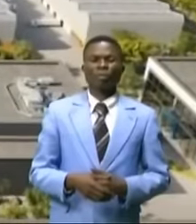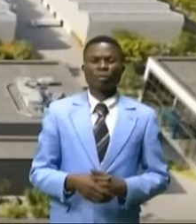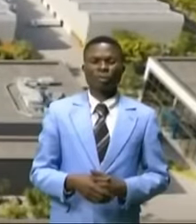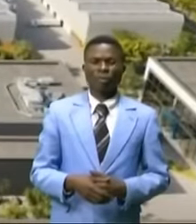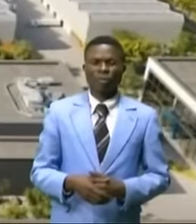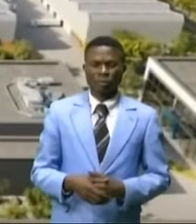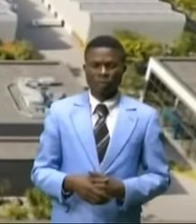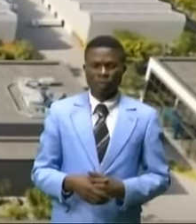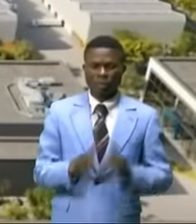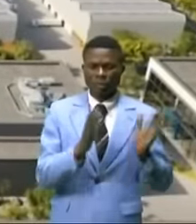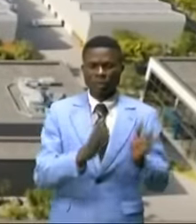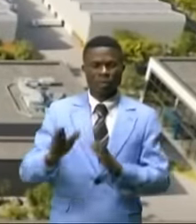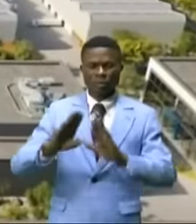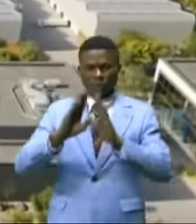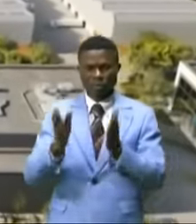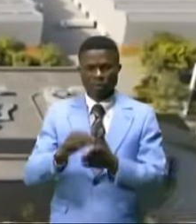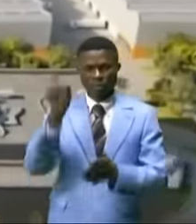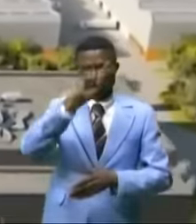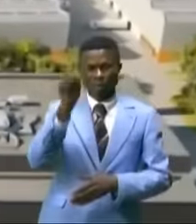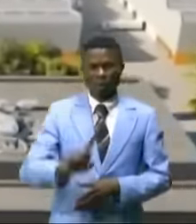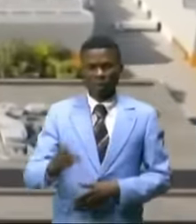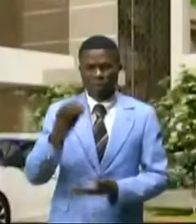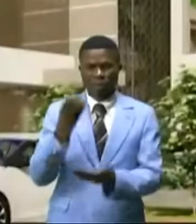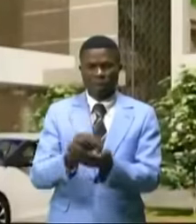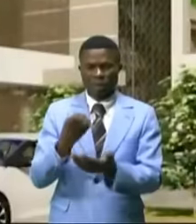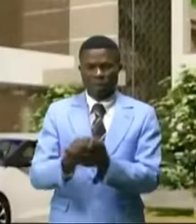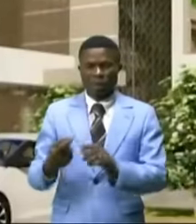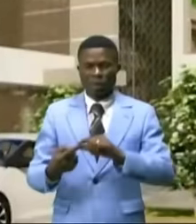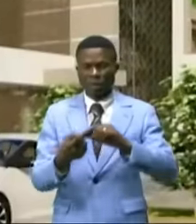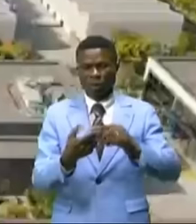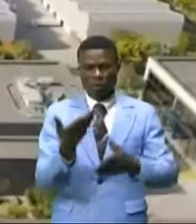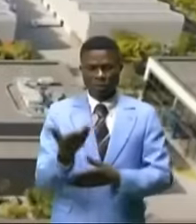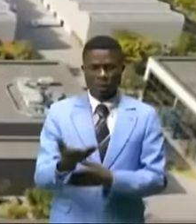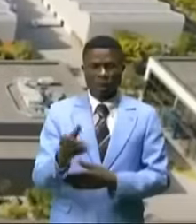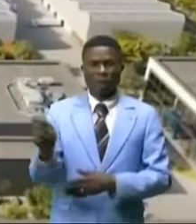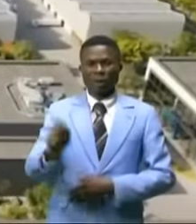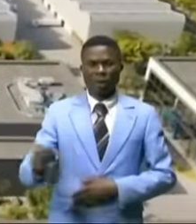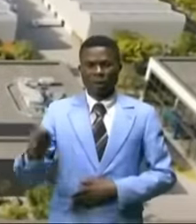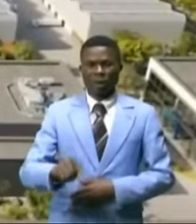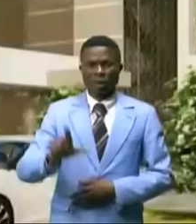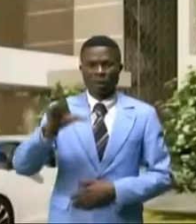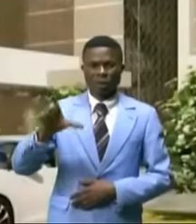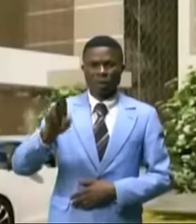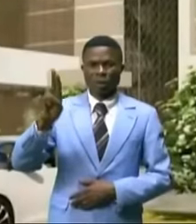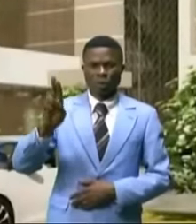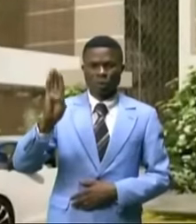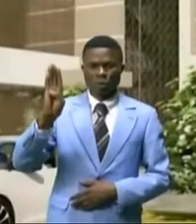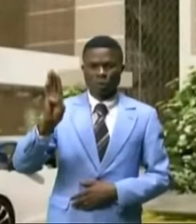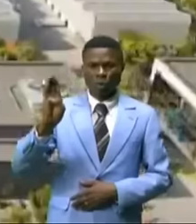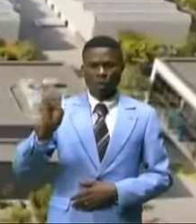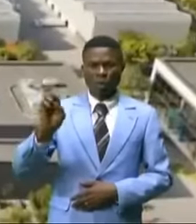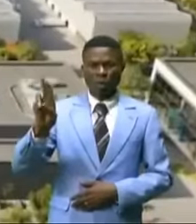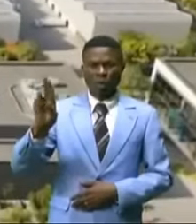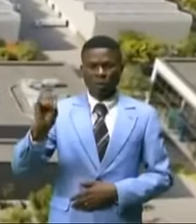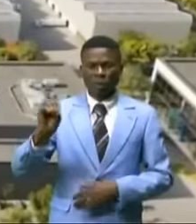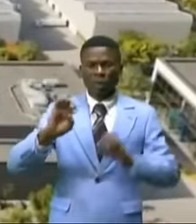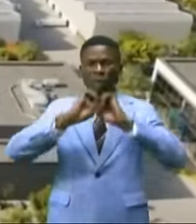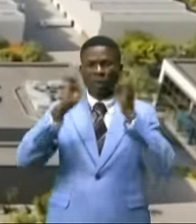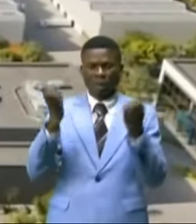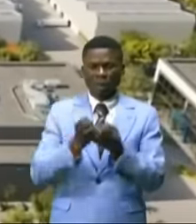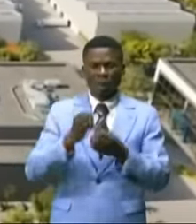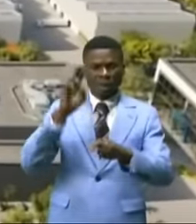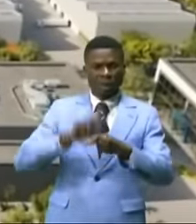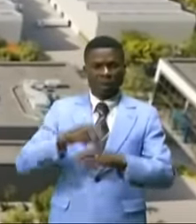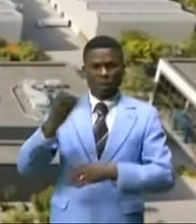Désormais, tout aménageur de la zone économique spéciale de Moussénéné dans le territoire de Lubero Nord Kivu et les entreprises qui vont s'y